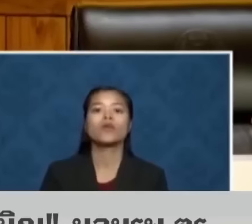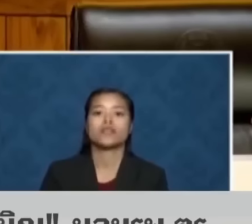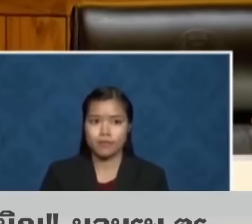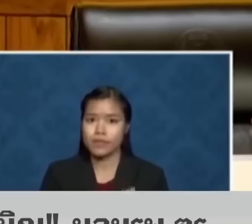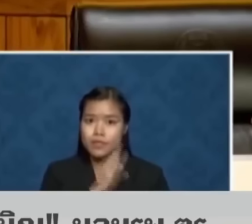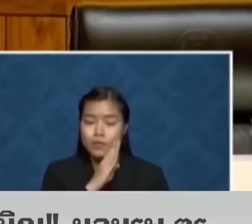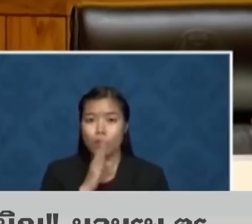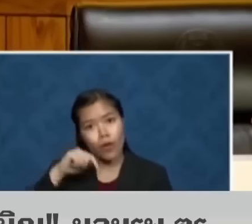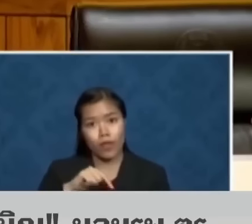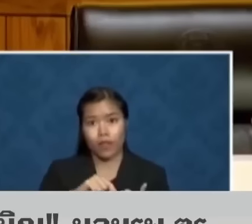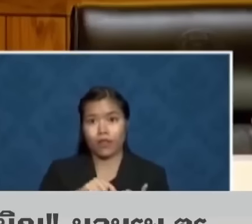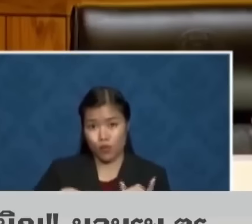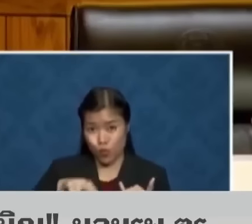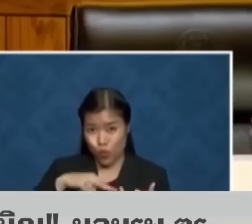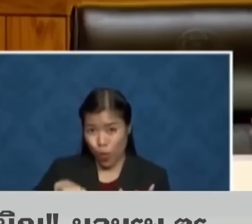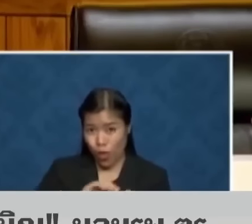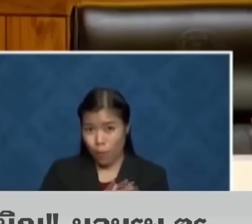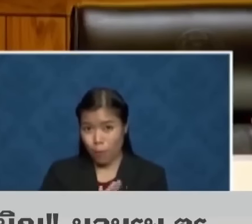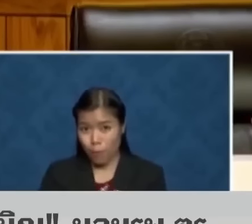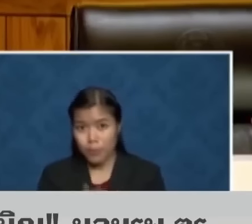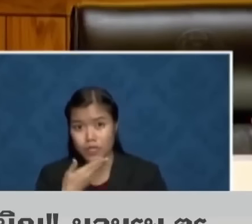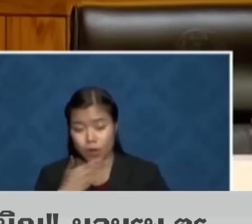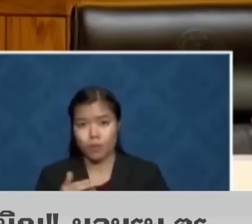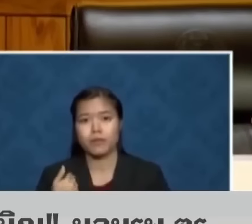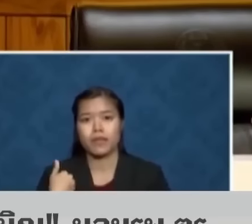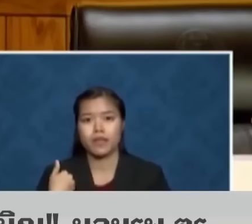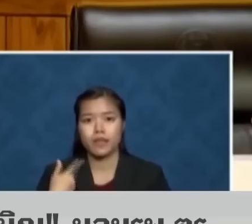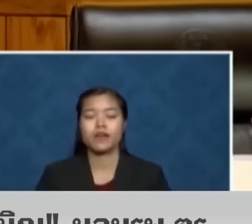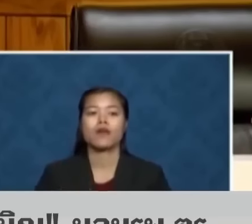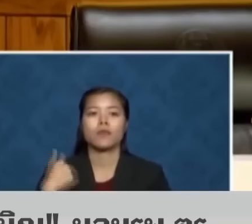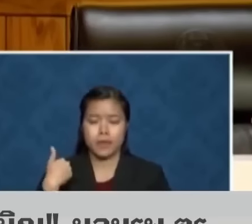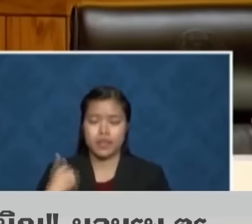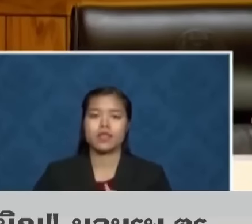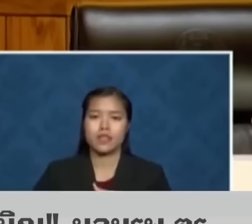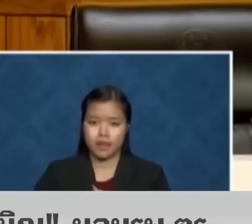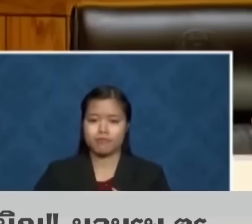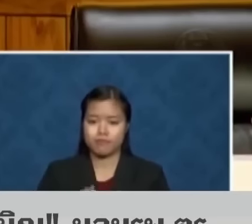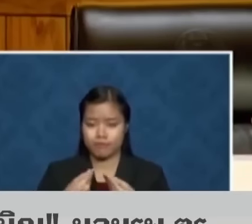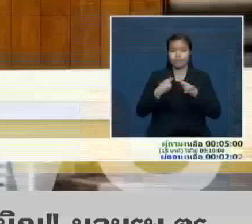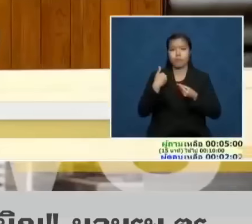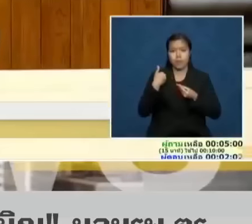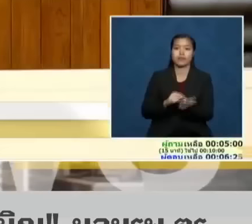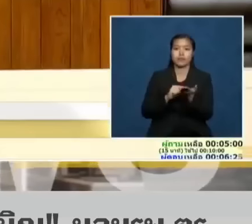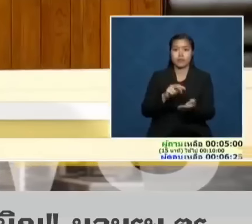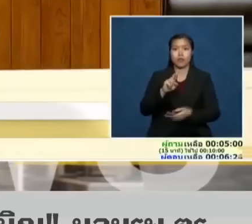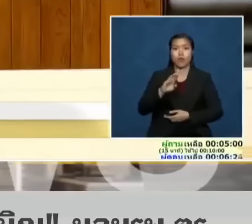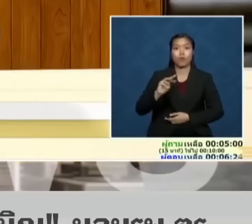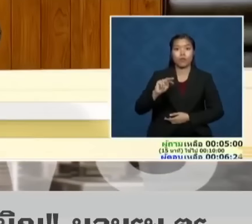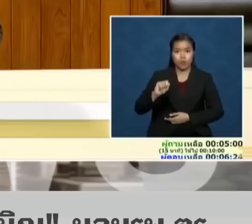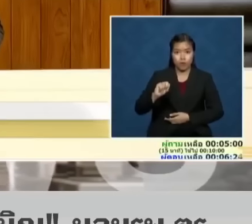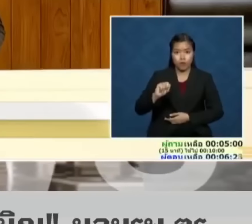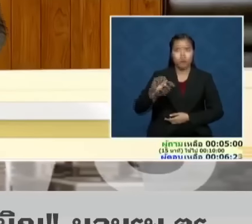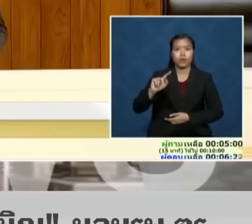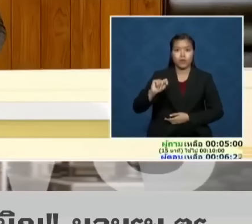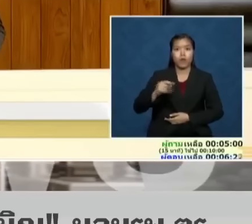ย่างนี้บ้างหรือไม่ก็มีรายงานก็มีและมีจำนวนมากด้วยครับ นี่ก็เป็นคำชี้แจงของ